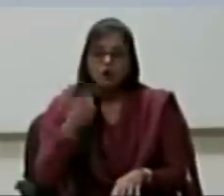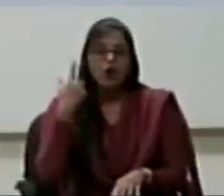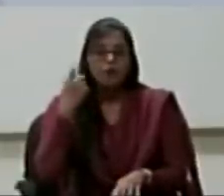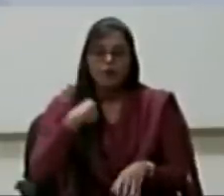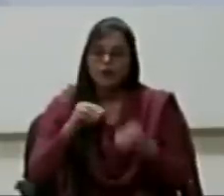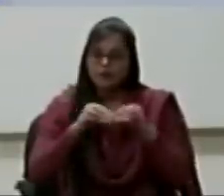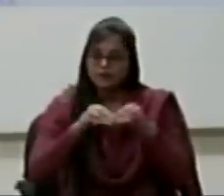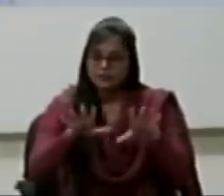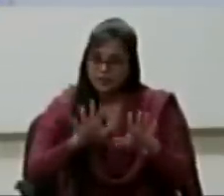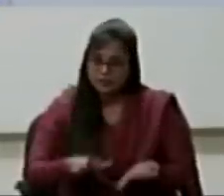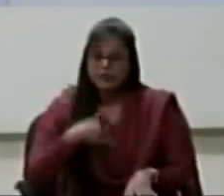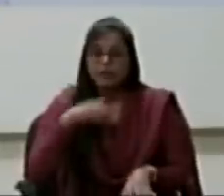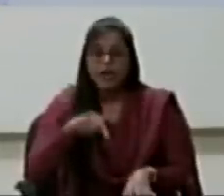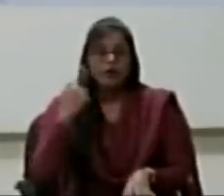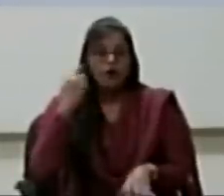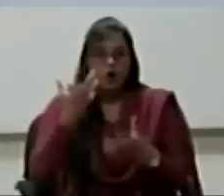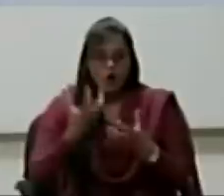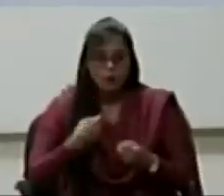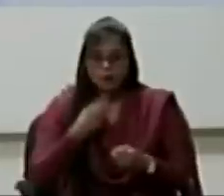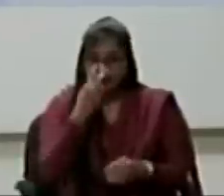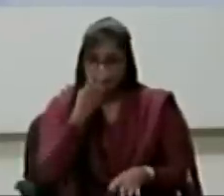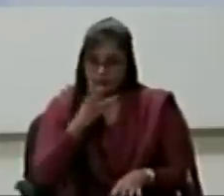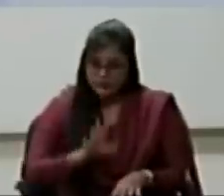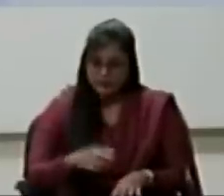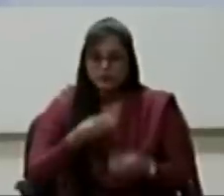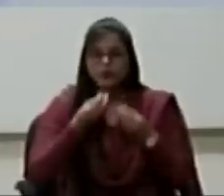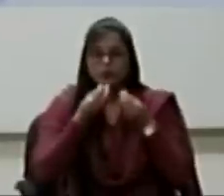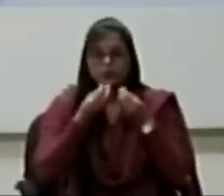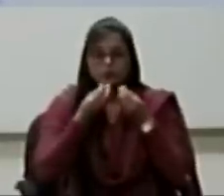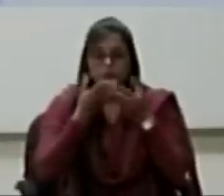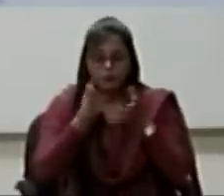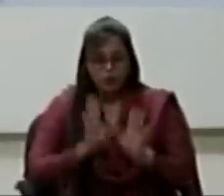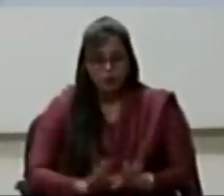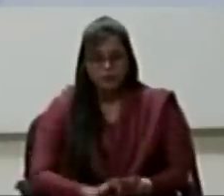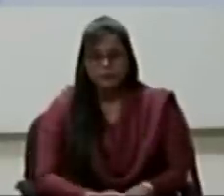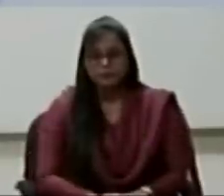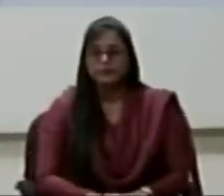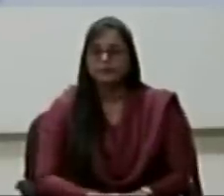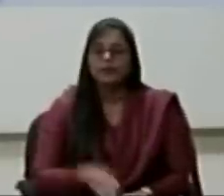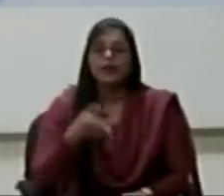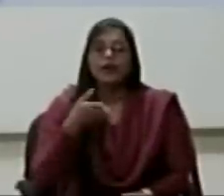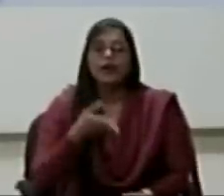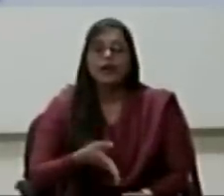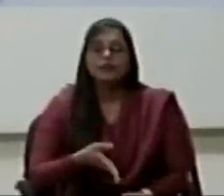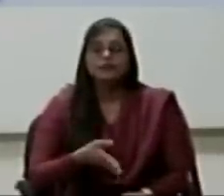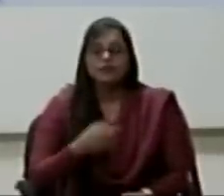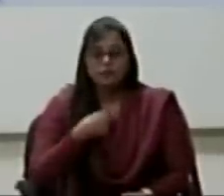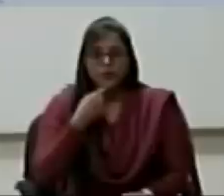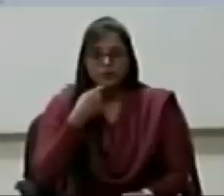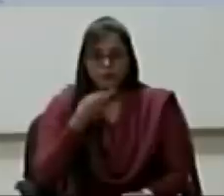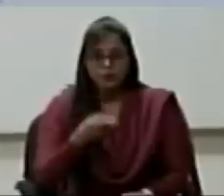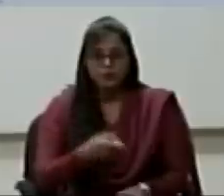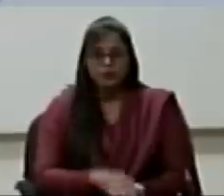আমাদের কাছে এই মুহূর্তে কত মজুদ আছে এই সমস্ত বিষয়ে আপনাদেরকে তথ্য দিয়ে রাখি। আজকে এই মুহূর্তে আপনাদেরকে জানাচ্ছি যে